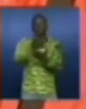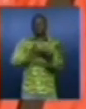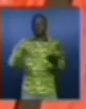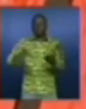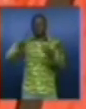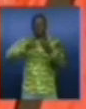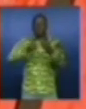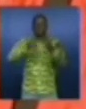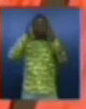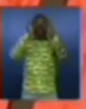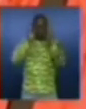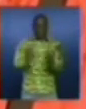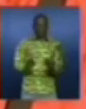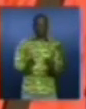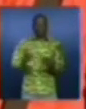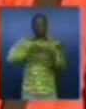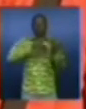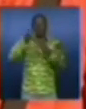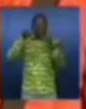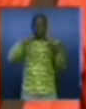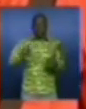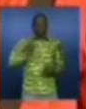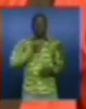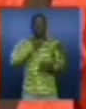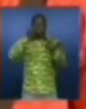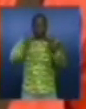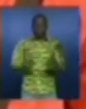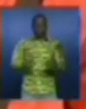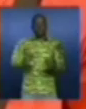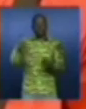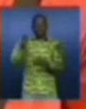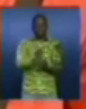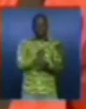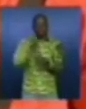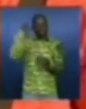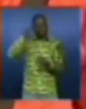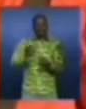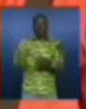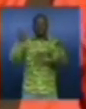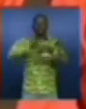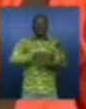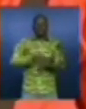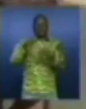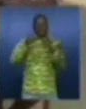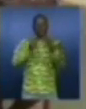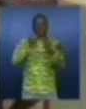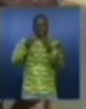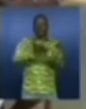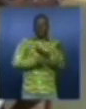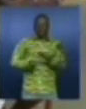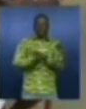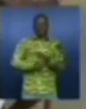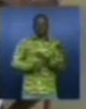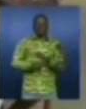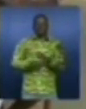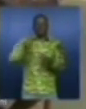décisions, afin que nous puissions perpétuer ces décisions et replier ces décisions au niveau de la base. Au cours de